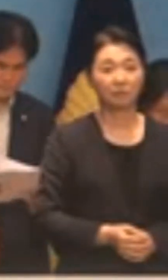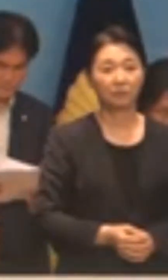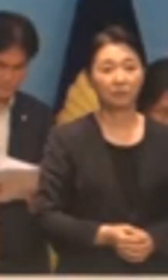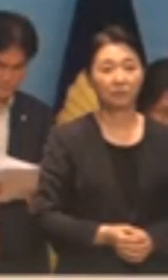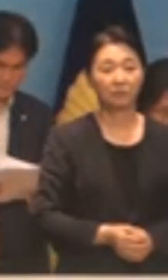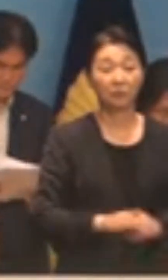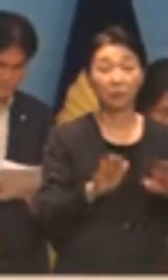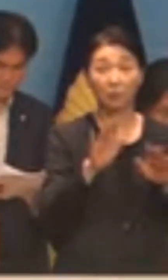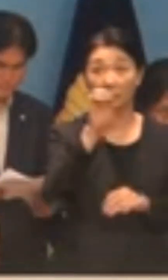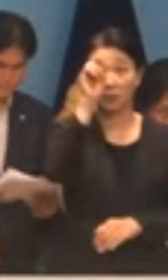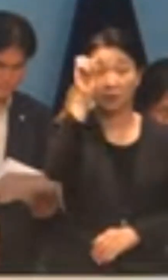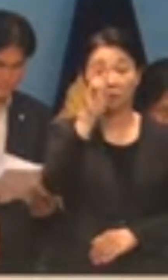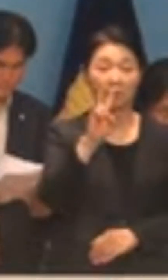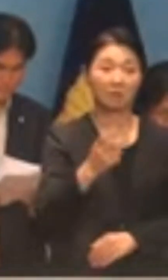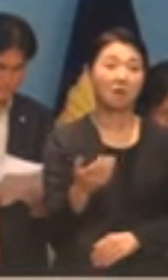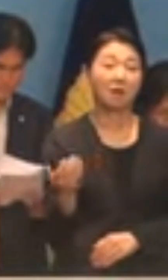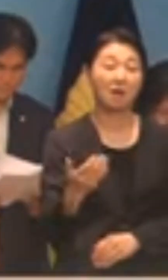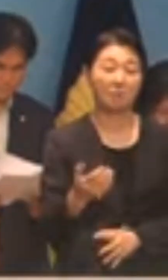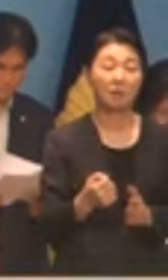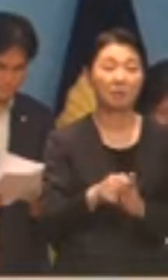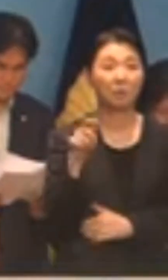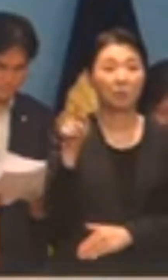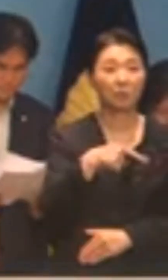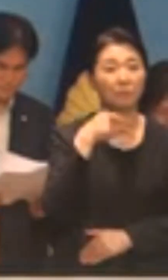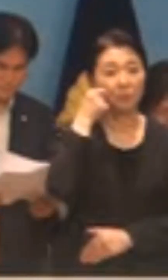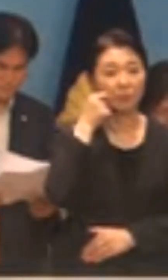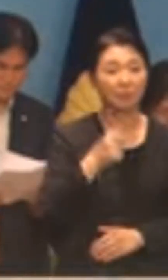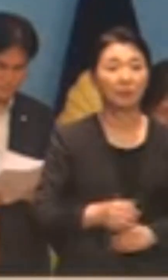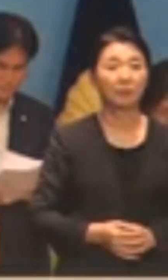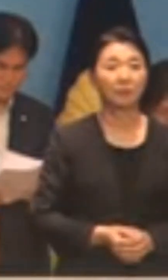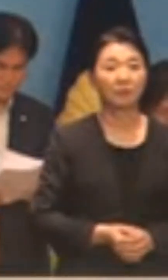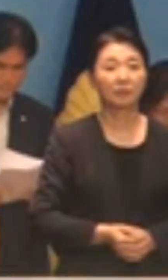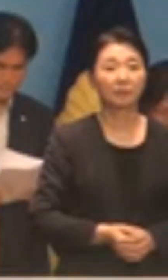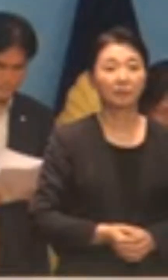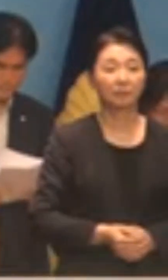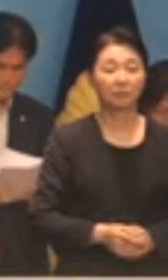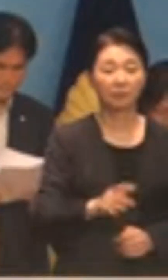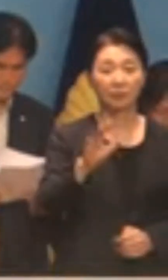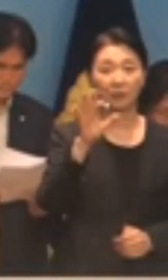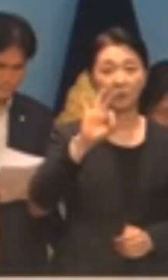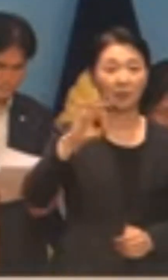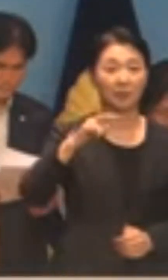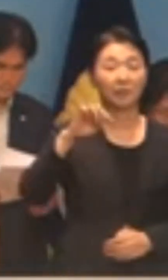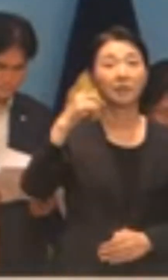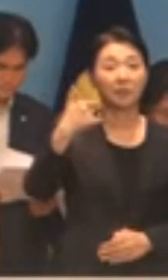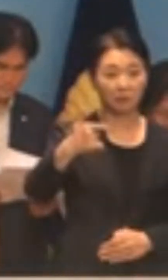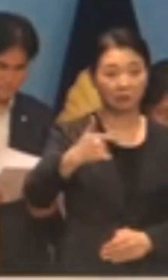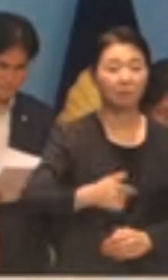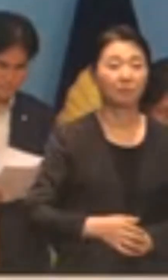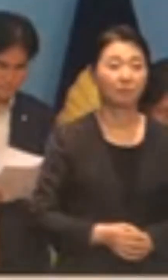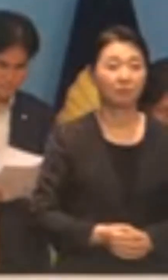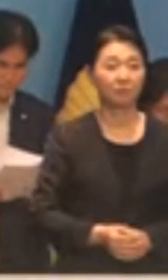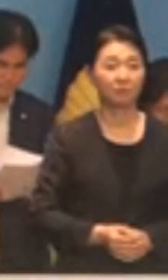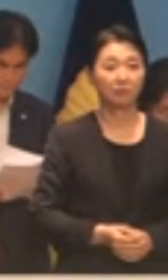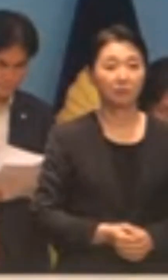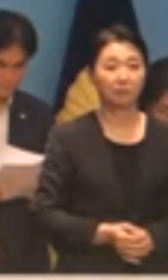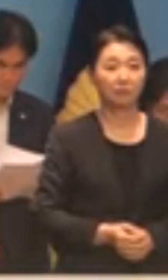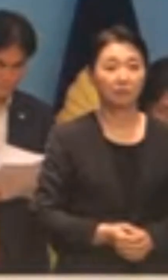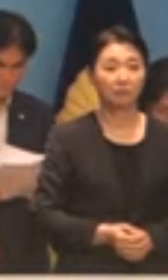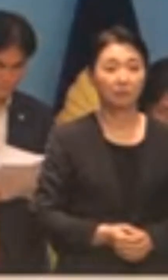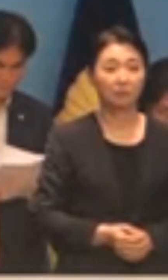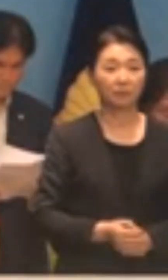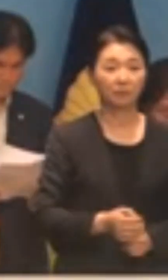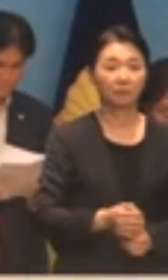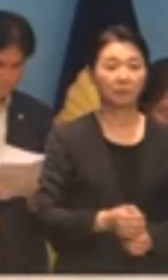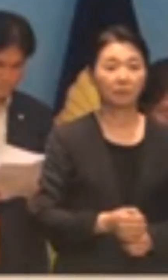오늘 갑자기 아프셔서 오늘 여기 나오지 못했습니다. 이은선 세종대 명예교수,